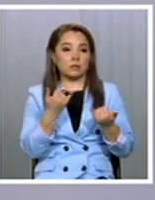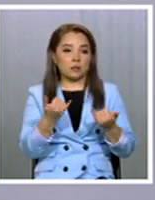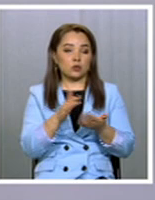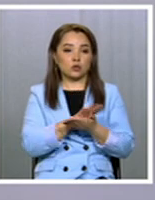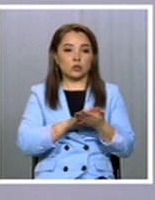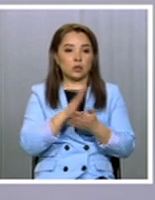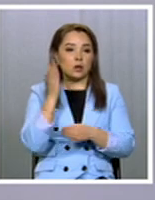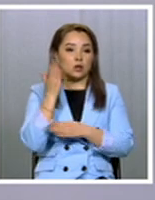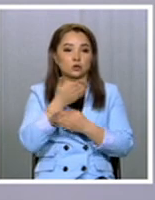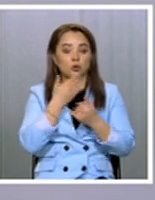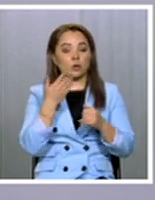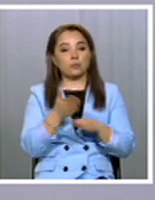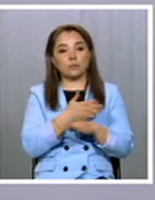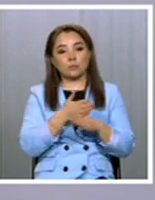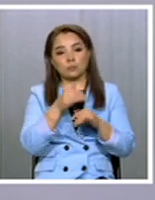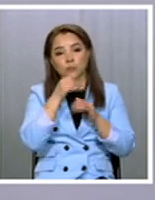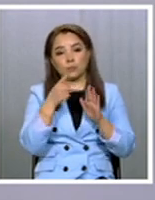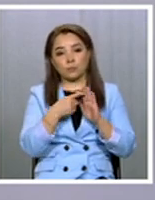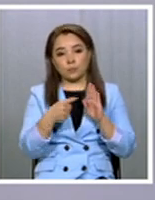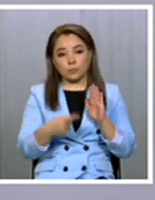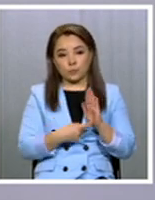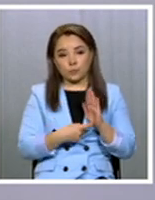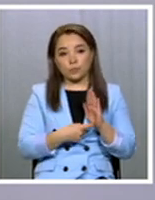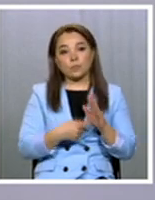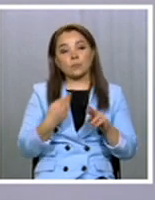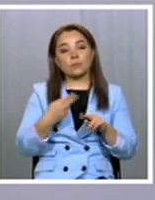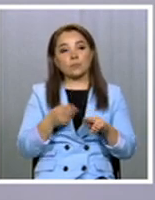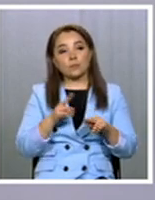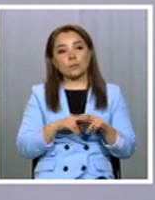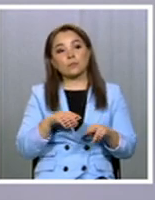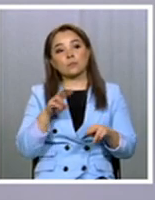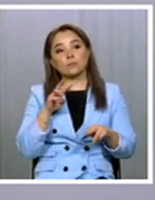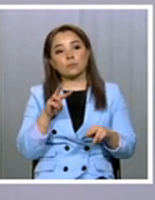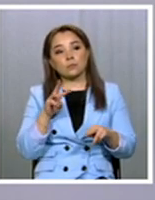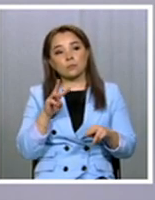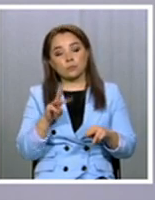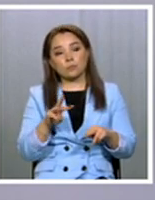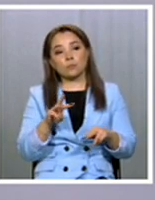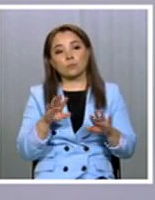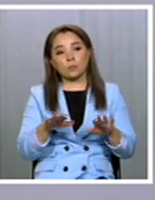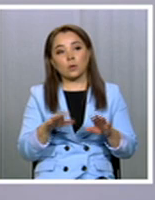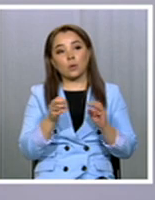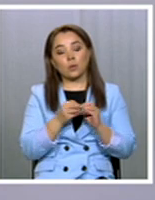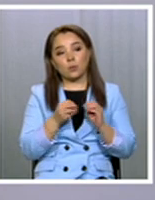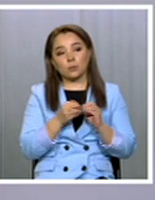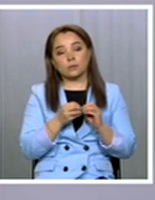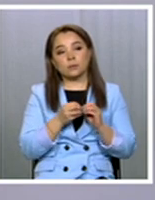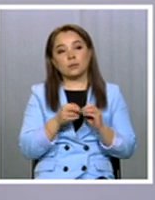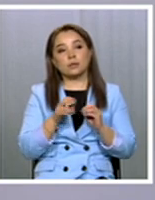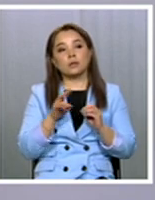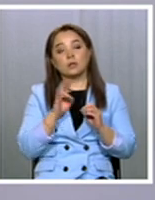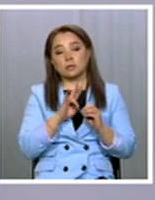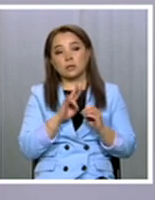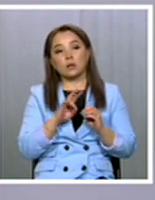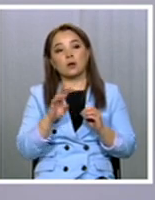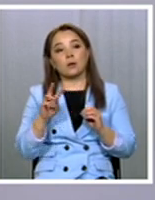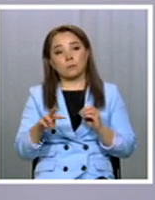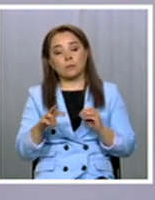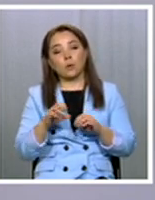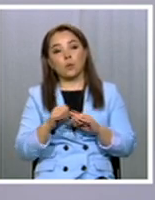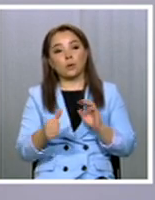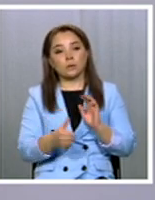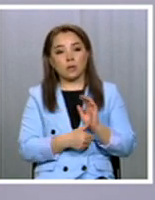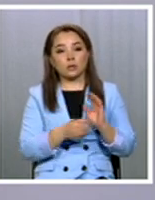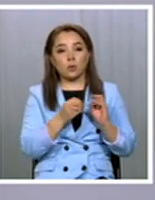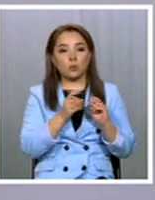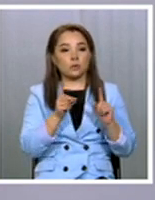бөліктерге бөлінбейді. Немесе, n-ның орнына 10, m-ның орнына 16 деген санды да ала